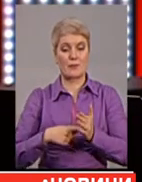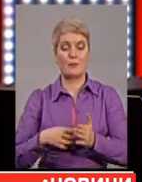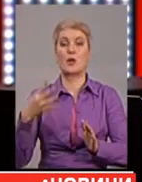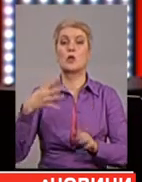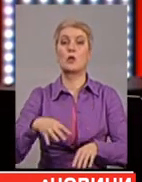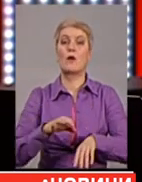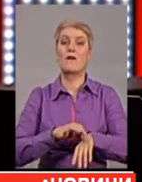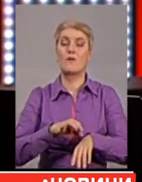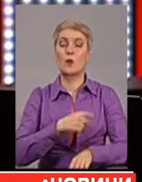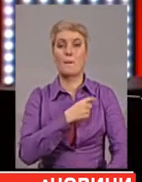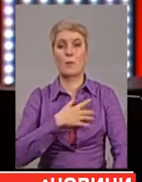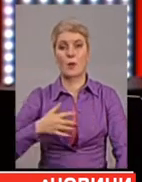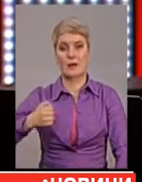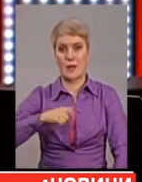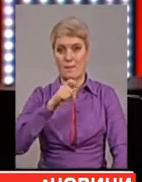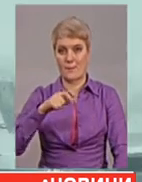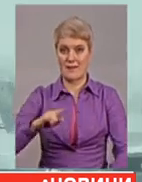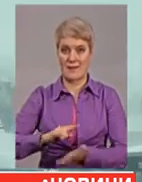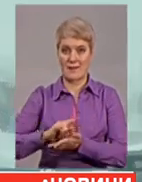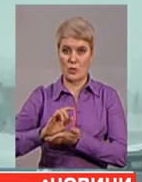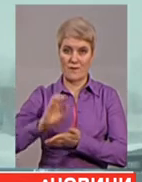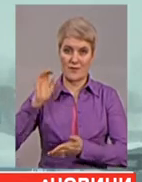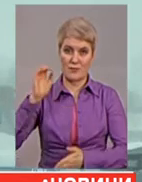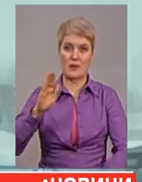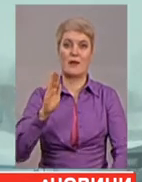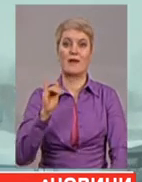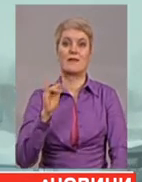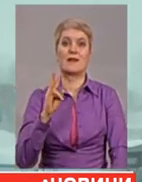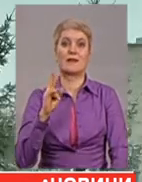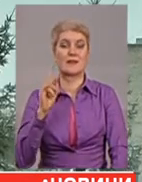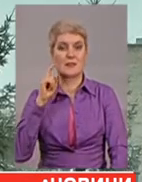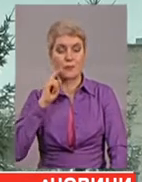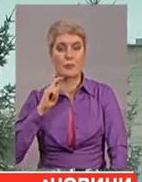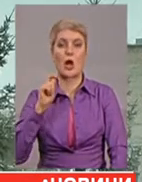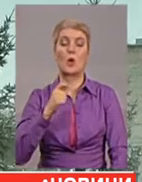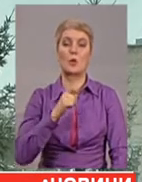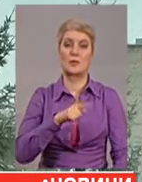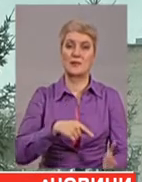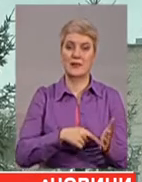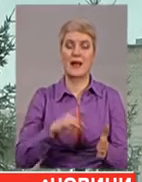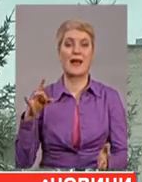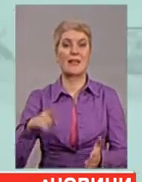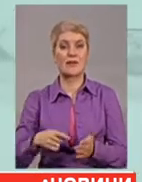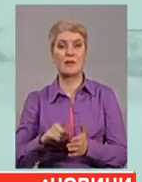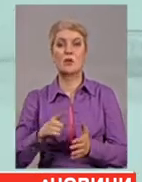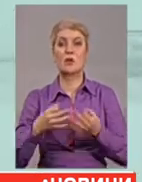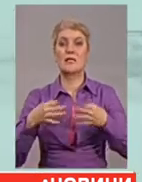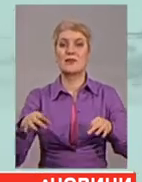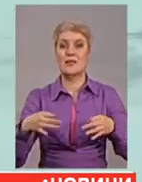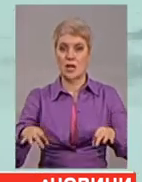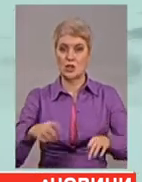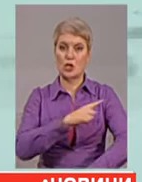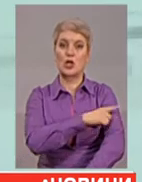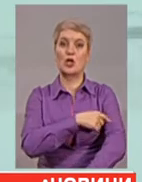40 хворих та поранених бійців літаком доправили до Вінниці, Луцька та Рівного, аби розвантажити шпиталі в Дніпрі